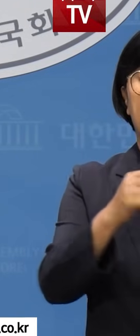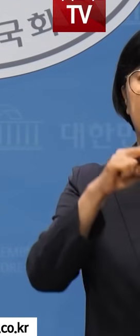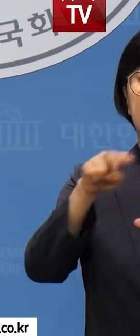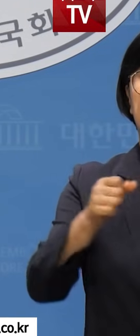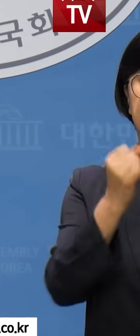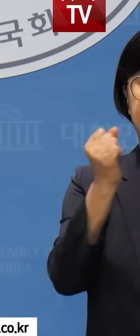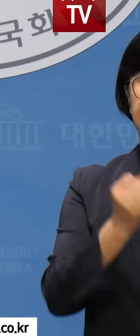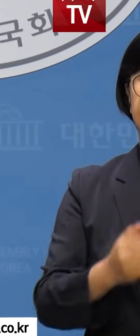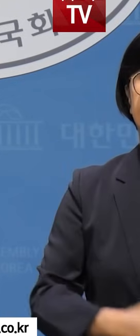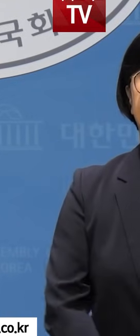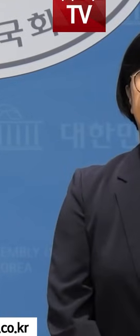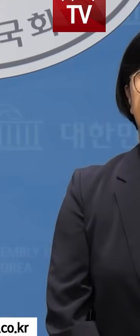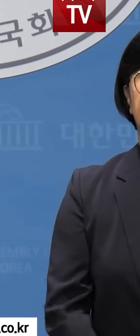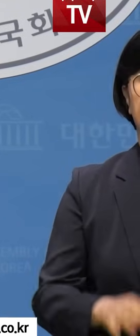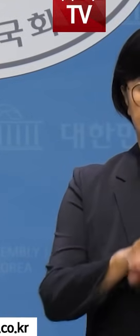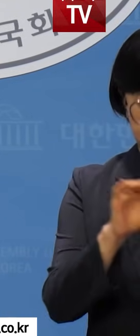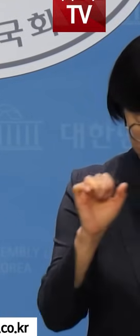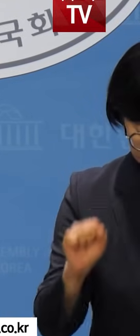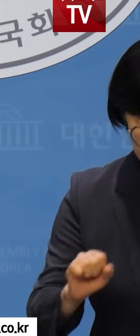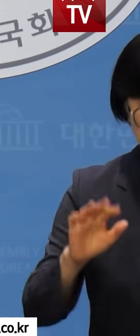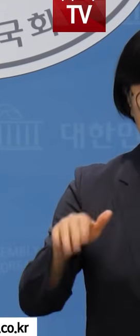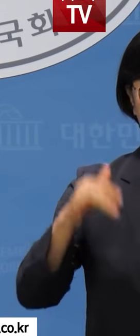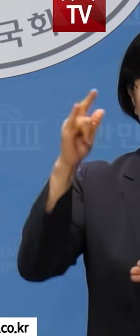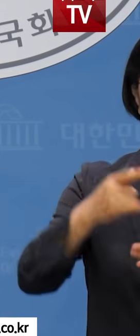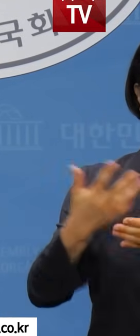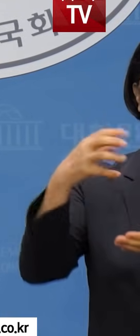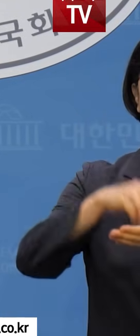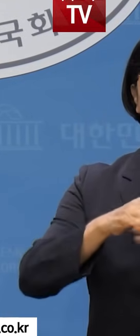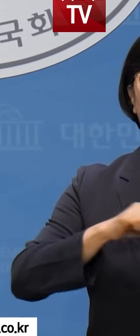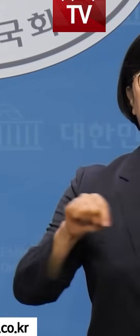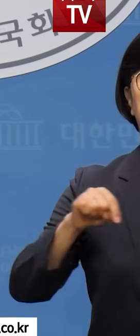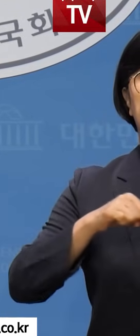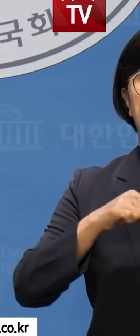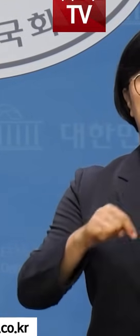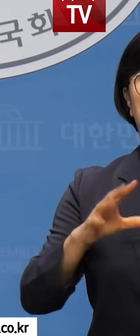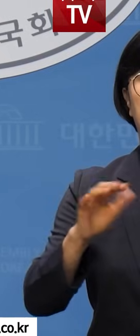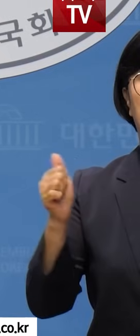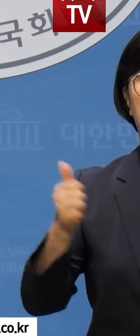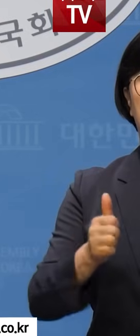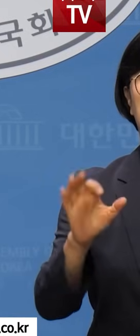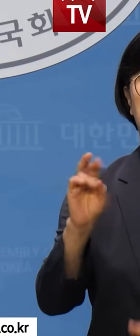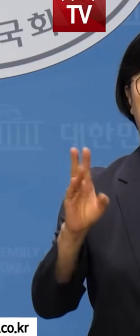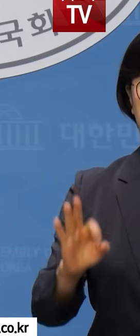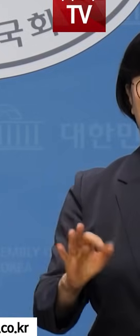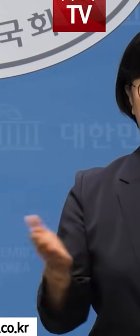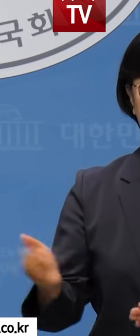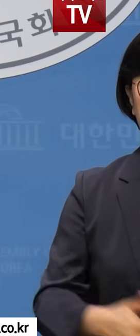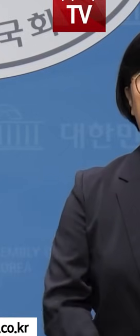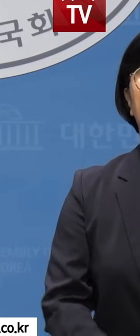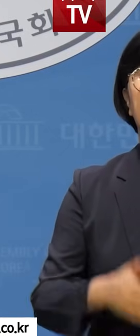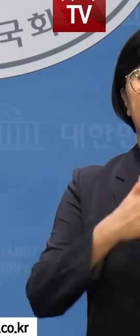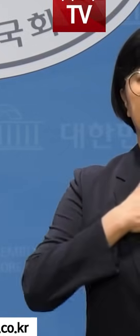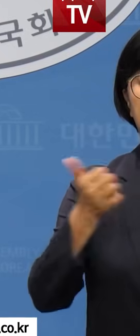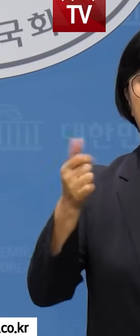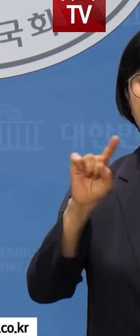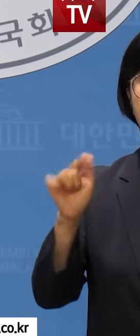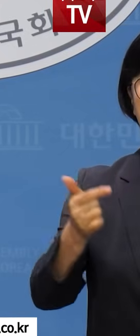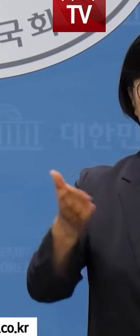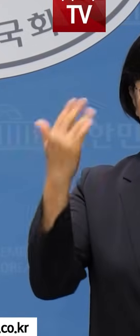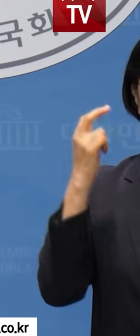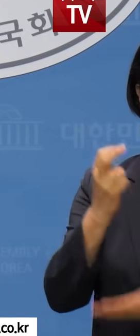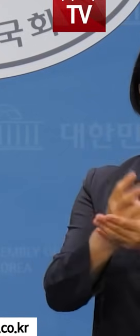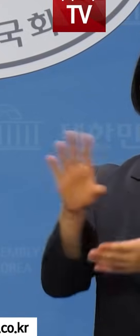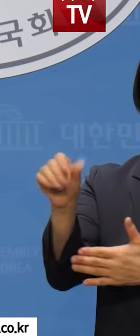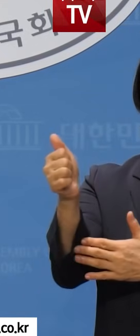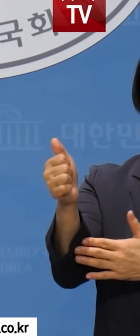기자회견입니다. 안녕하십니까? 바람과 해를 담은 정치 더불어민주당 국회의원 양현영입니다. 저는 한동훈 전